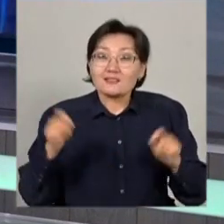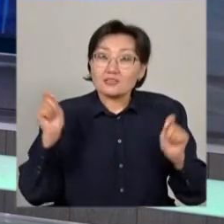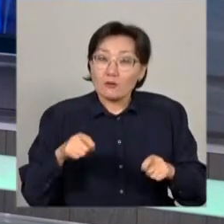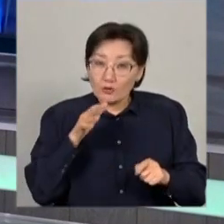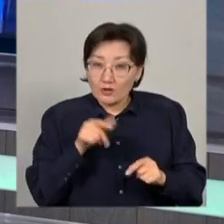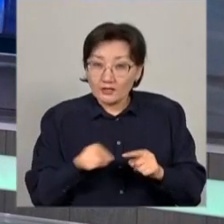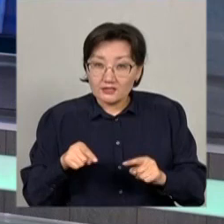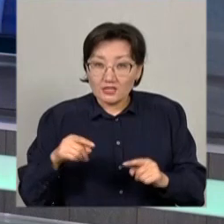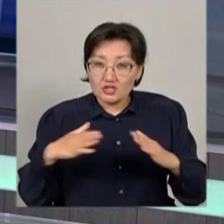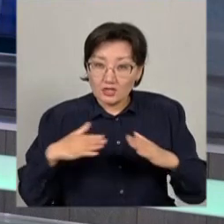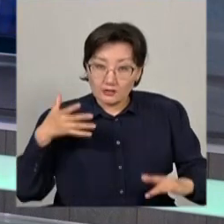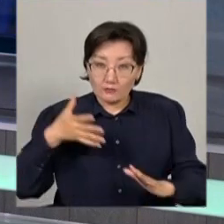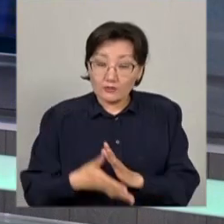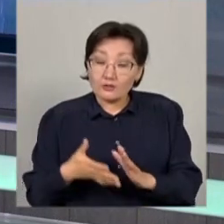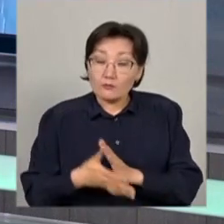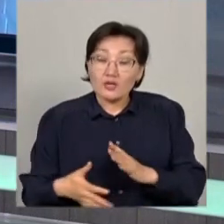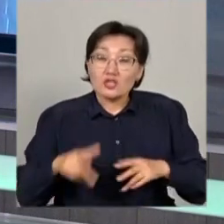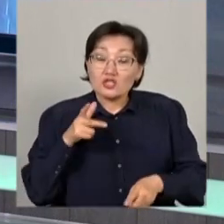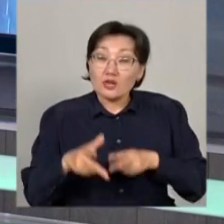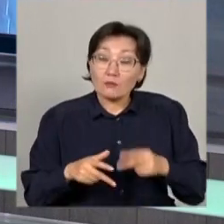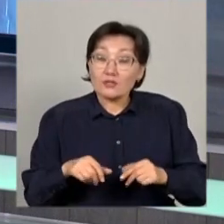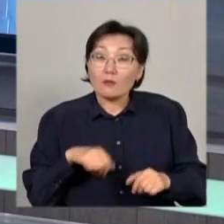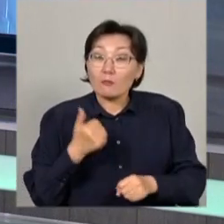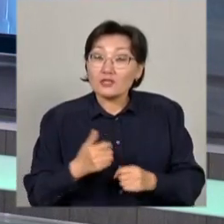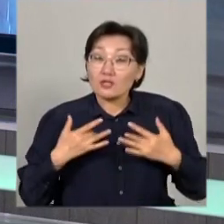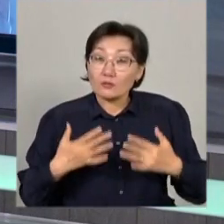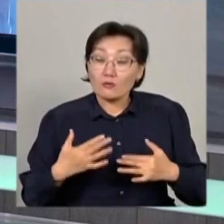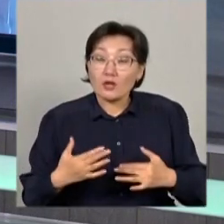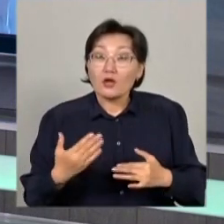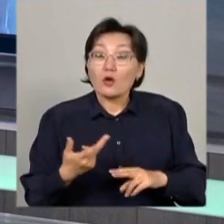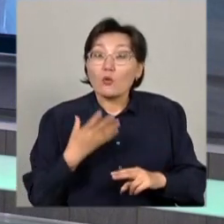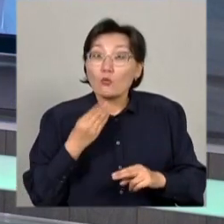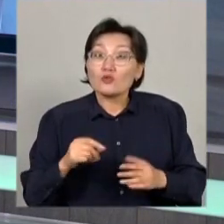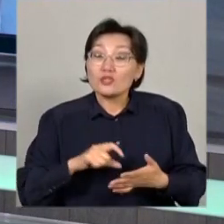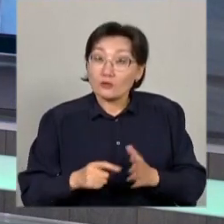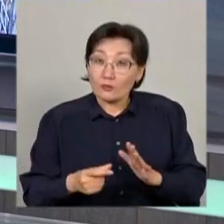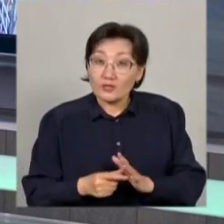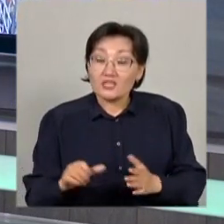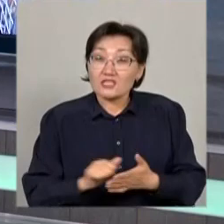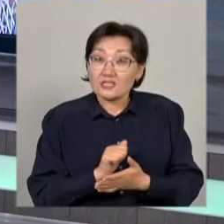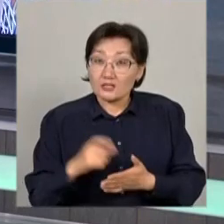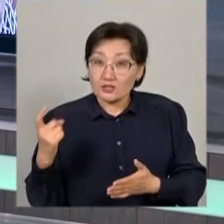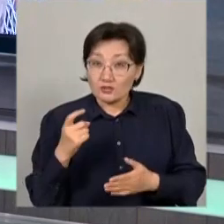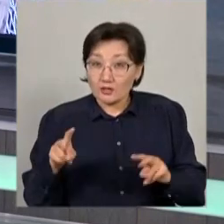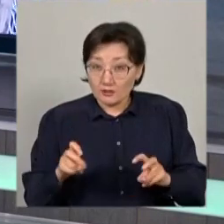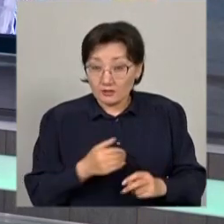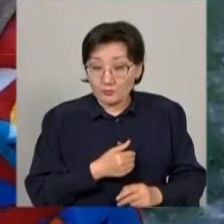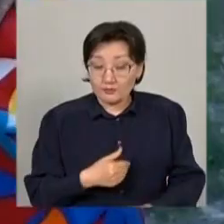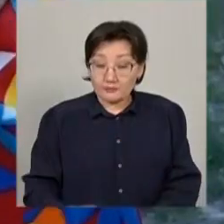шағым айтқан көптің басты талап тілегі өздері тұратын баспананың заң иесі атану. Өңірдегі тілші жалғастырады.